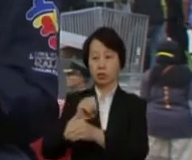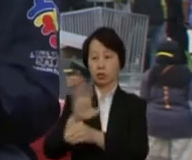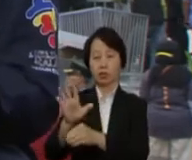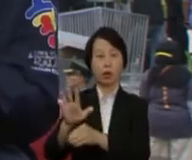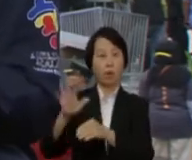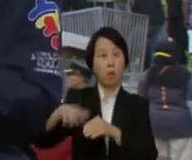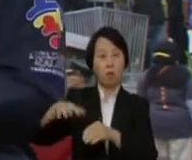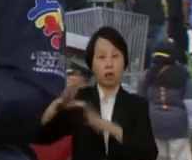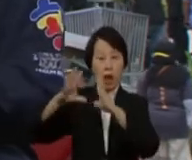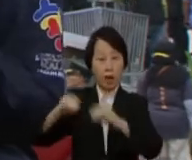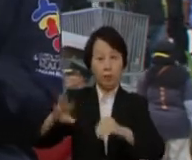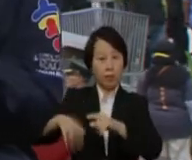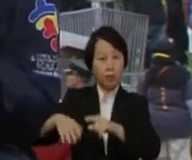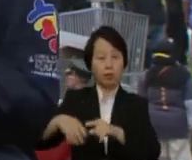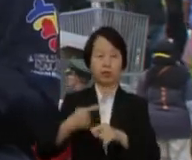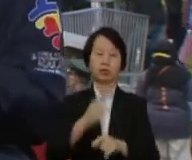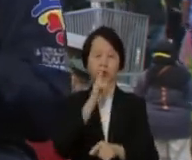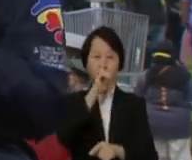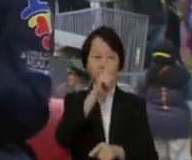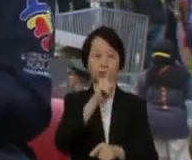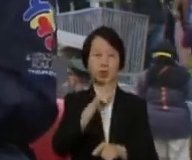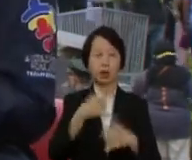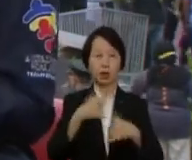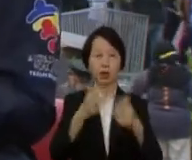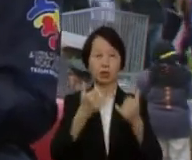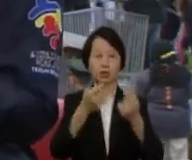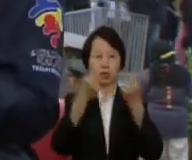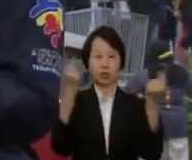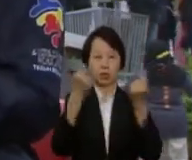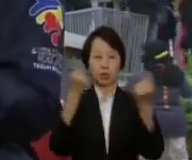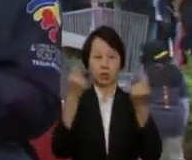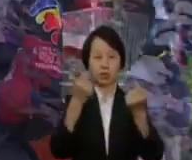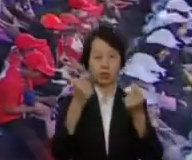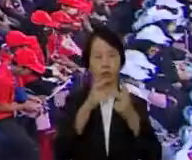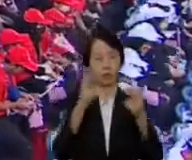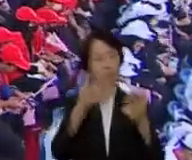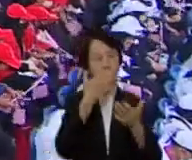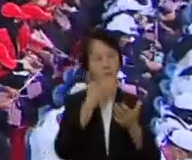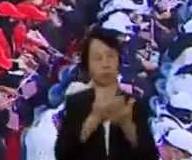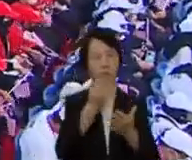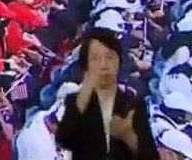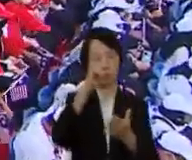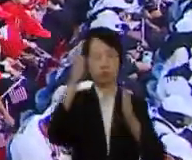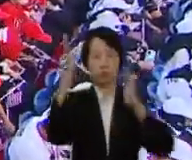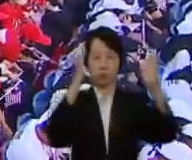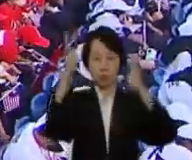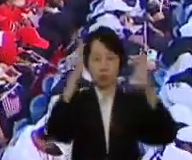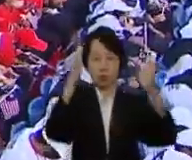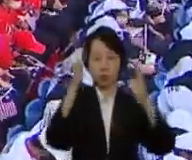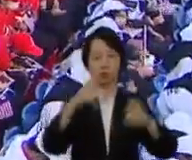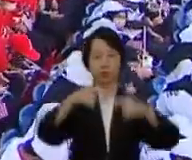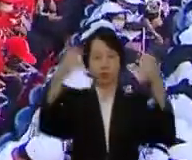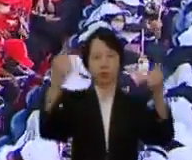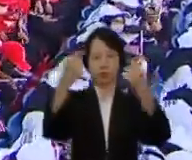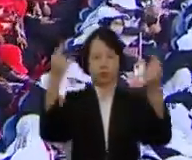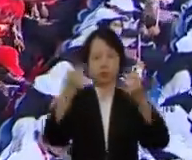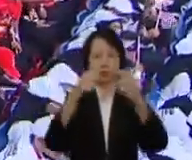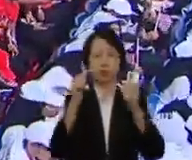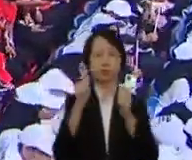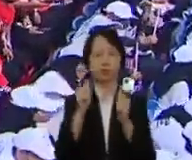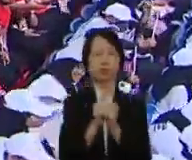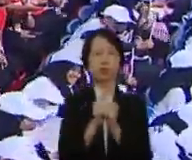belum berakhir sepenuhnya, kita sebenarnya masih juga ingin meraihkan satu sambutan yang amat bermakna untuk negara dan diraihkan pula